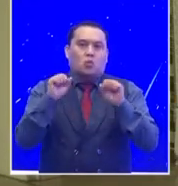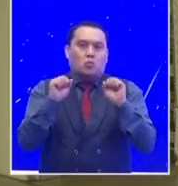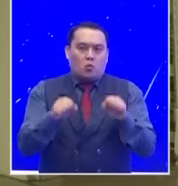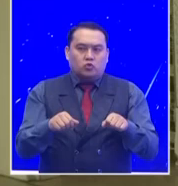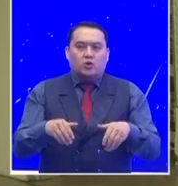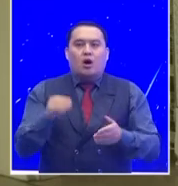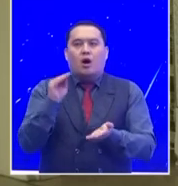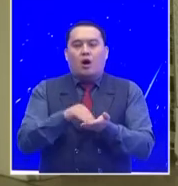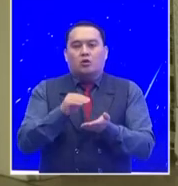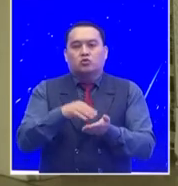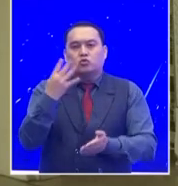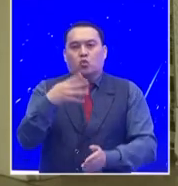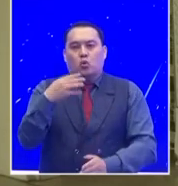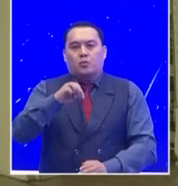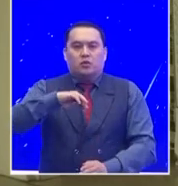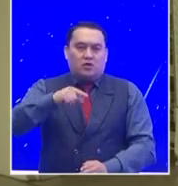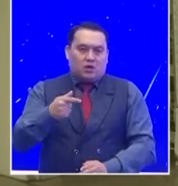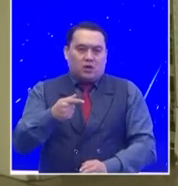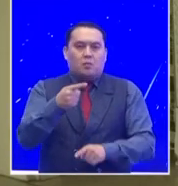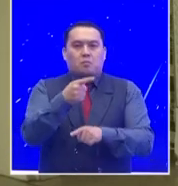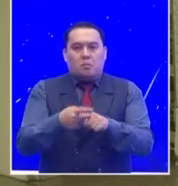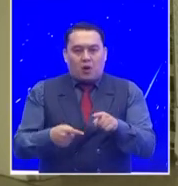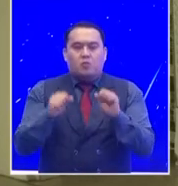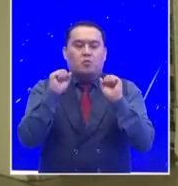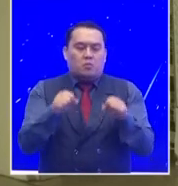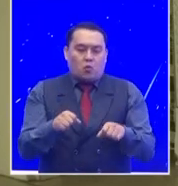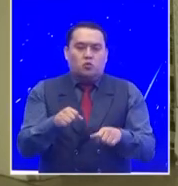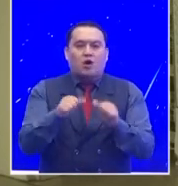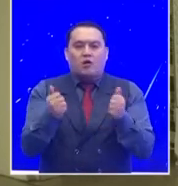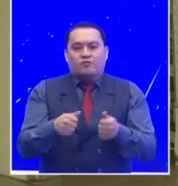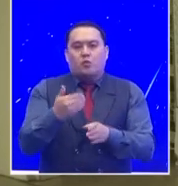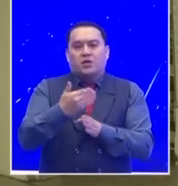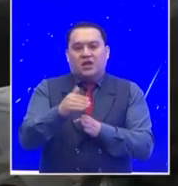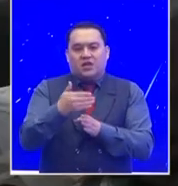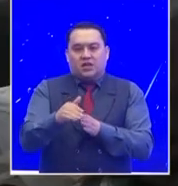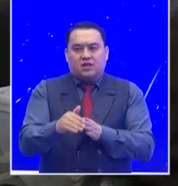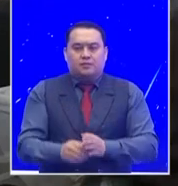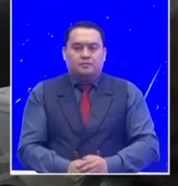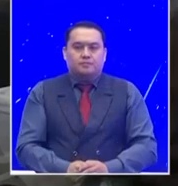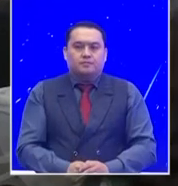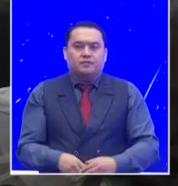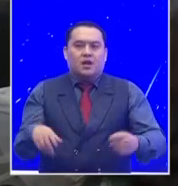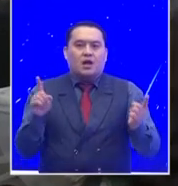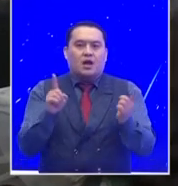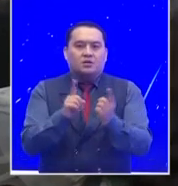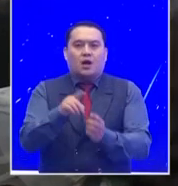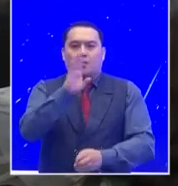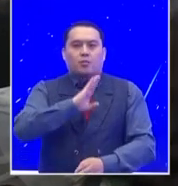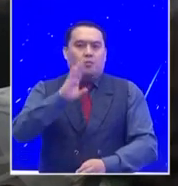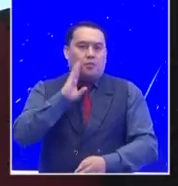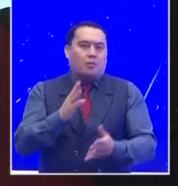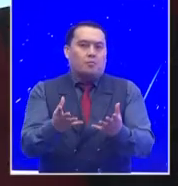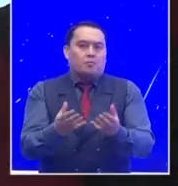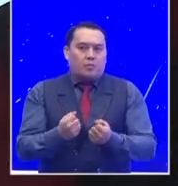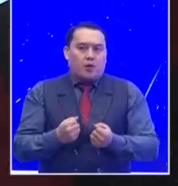будет оценена на 40 миллионов тенге, то половину суммы можно оформить в кредит. На встрече многодетные мамы смогли